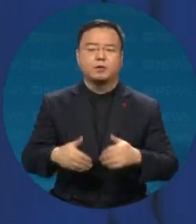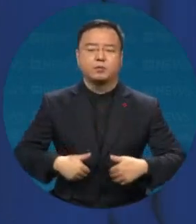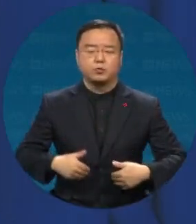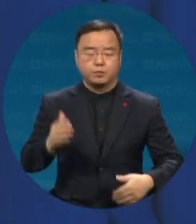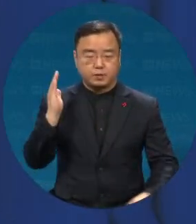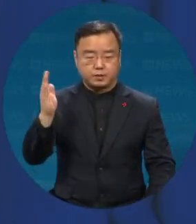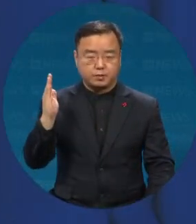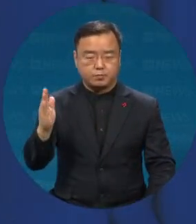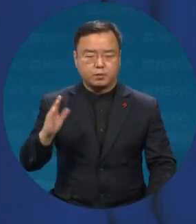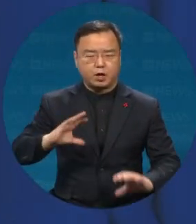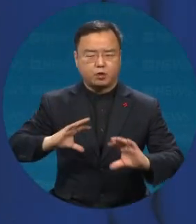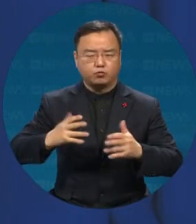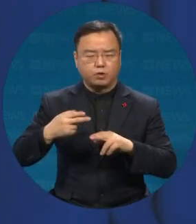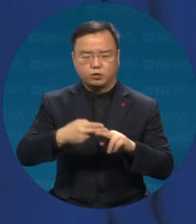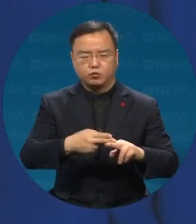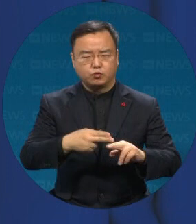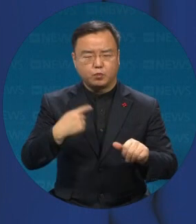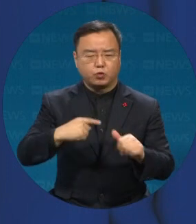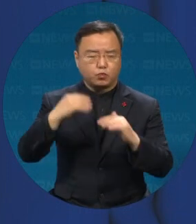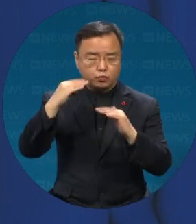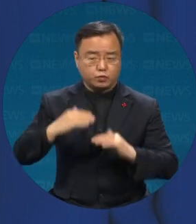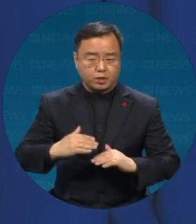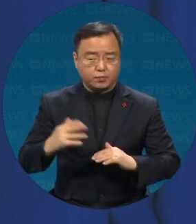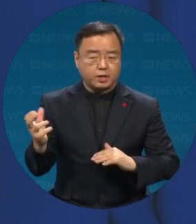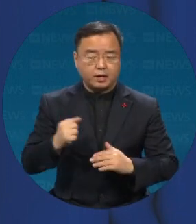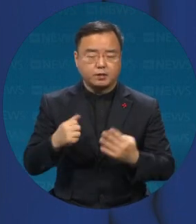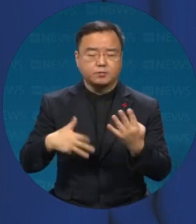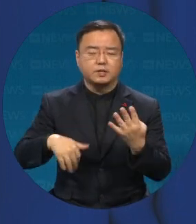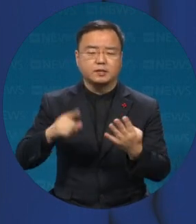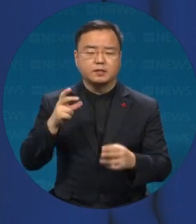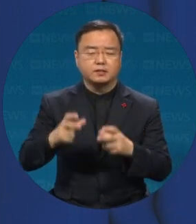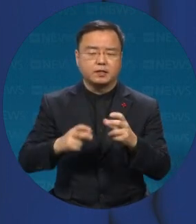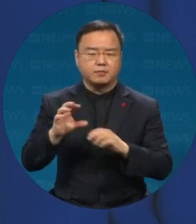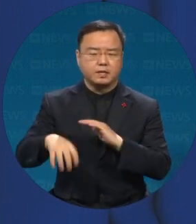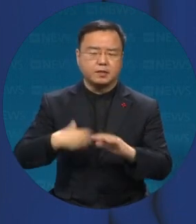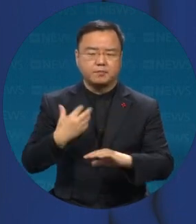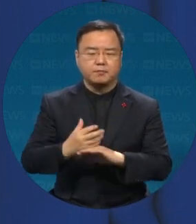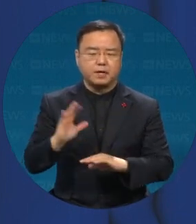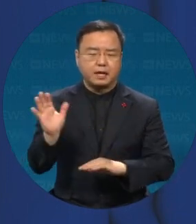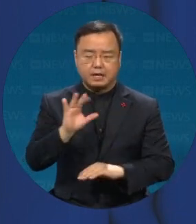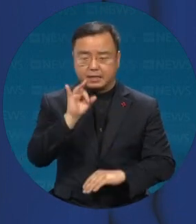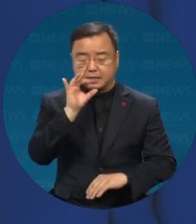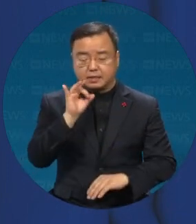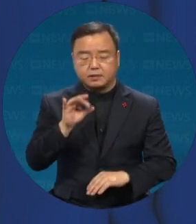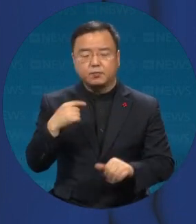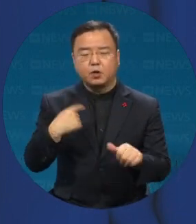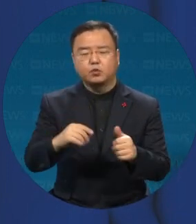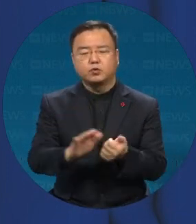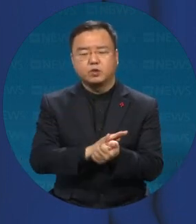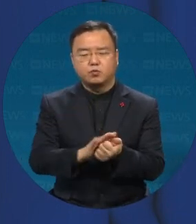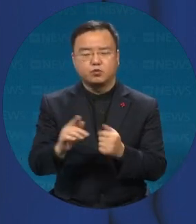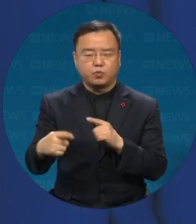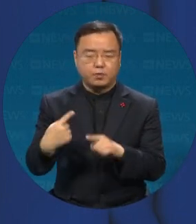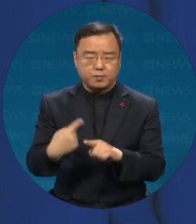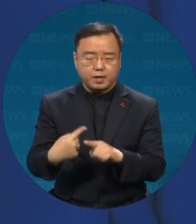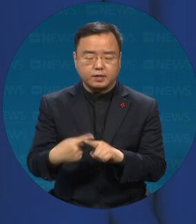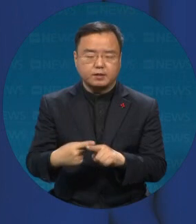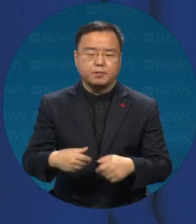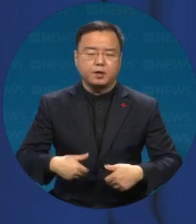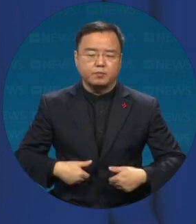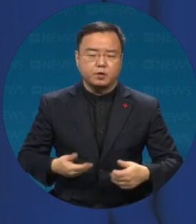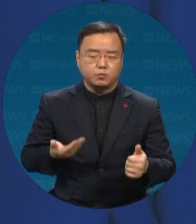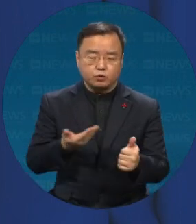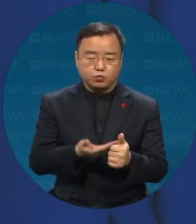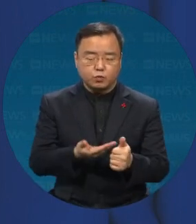독점적인 교육 내용으론 4차 산업혁명 시대를 지탱할 수 없다며 교육을 하나의 서비스로 보고 수요자와 공급자가 자유로운